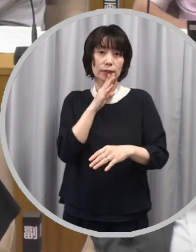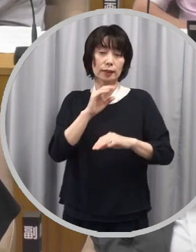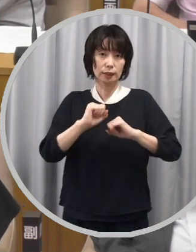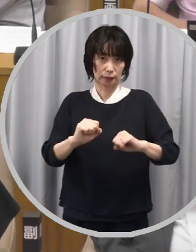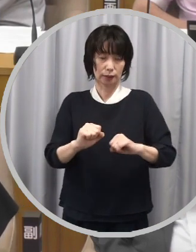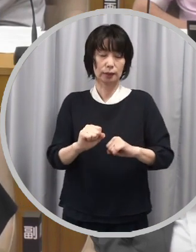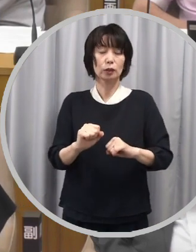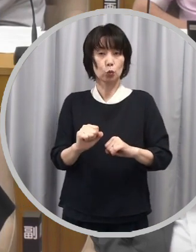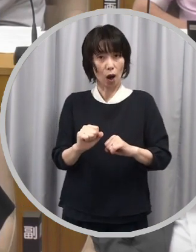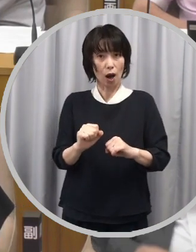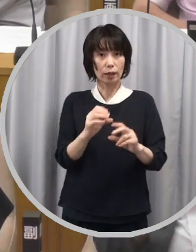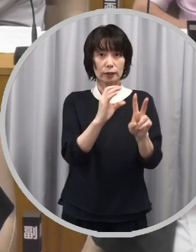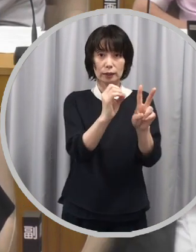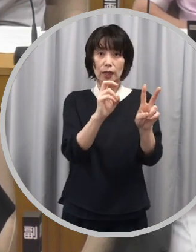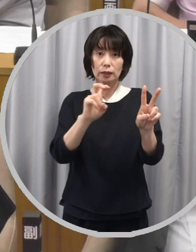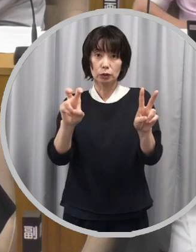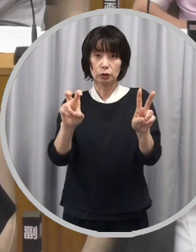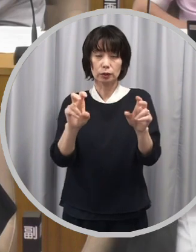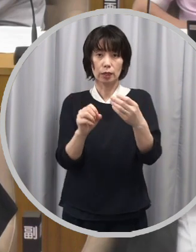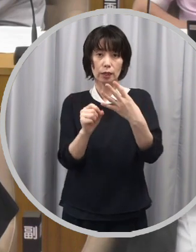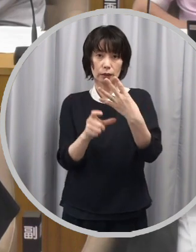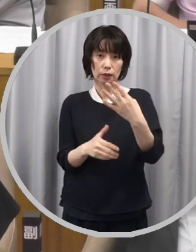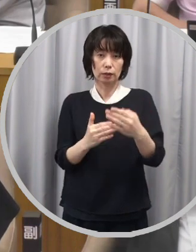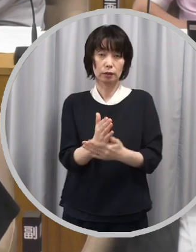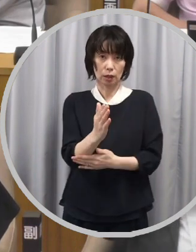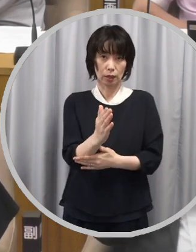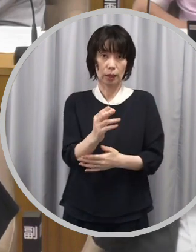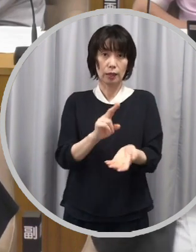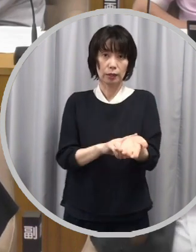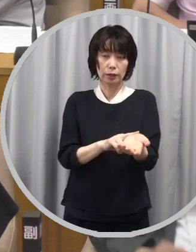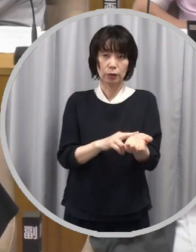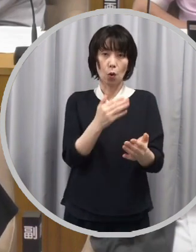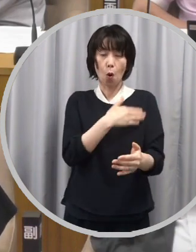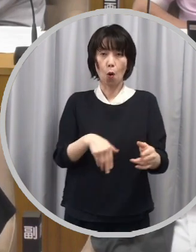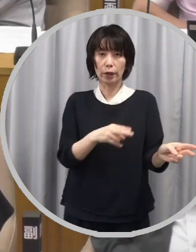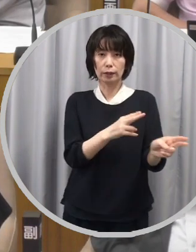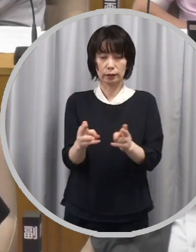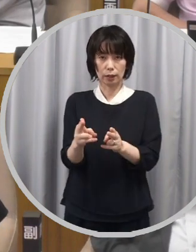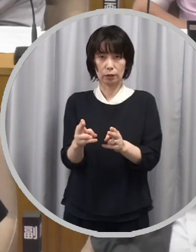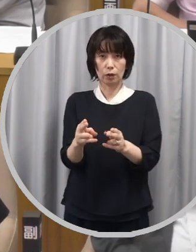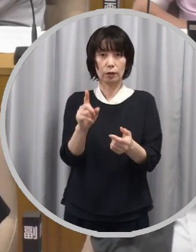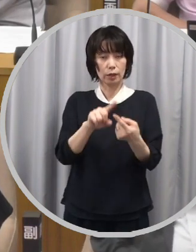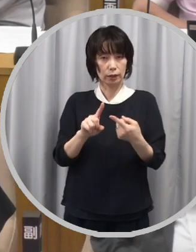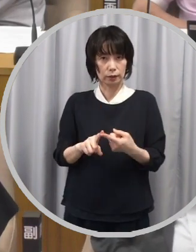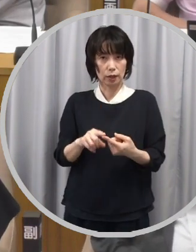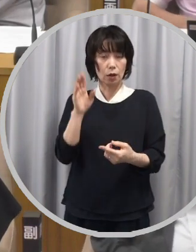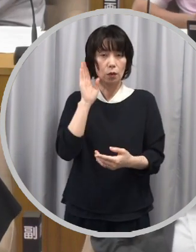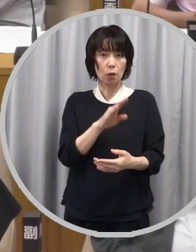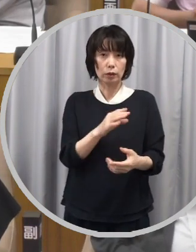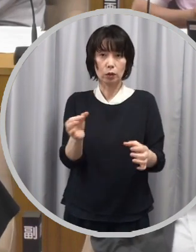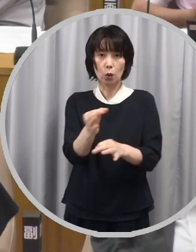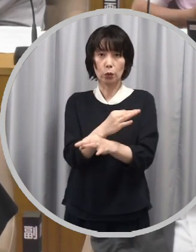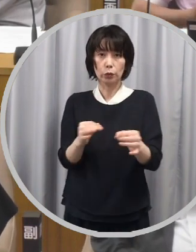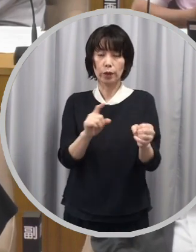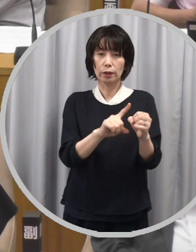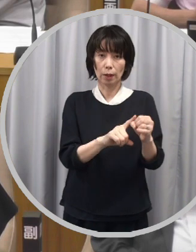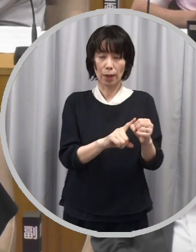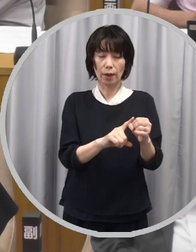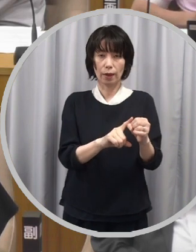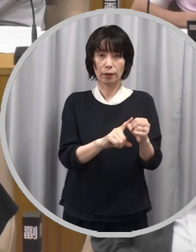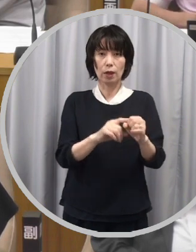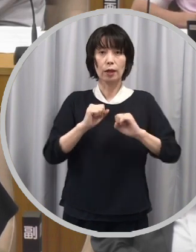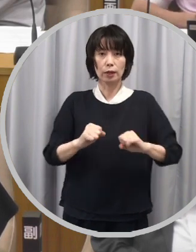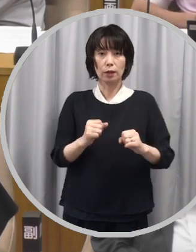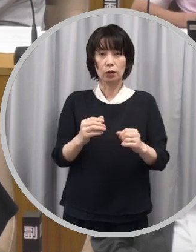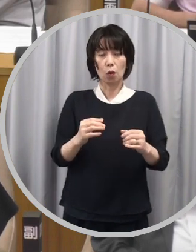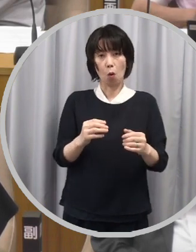ますが、2020年4月施行の医療保険制度の適正かつ効率的な運営を図るための健